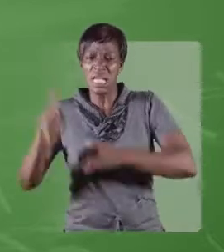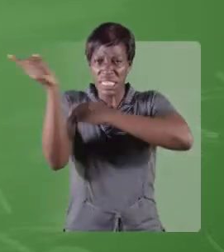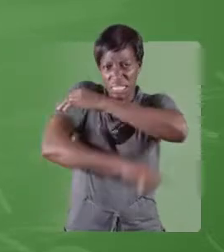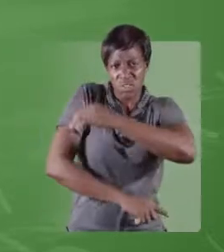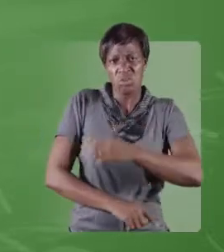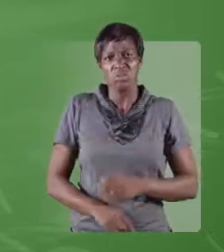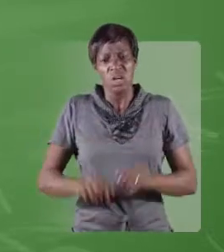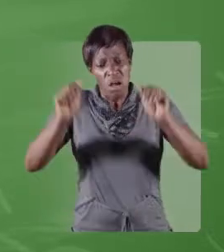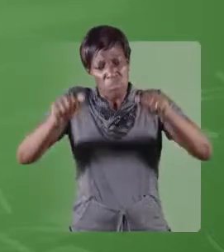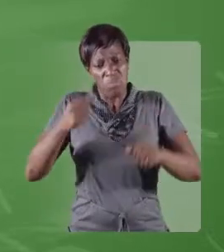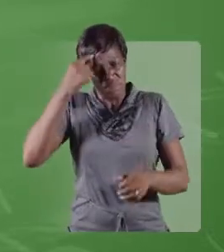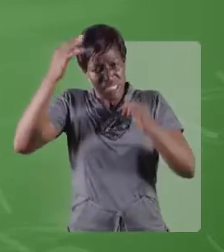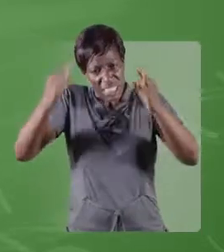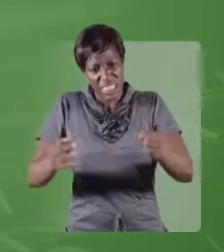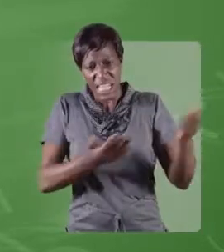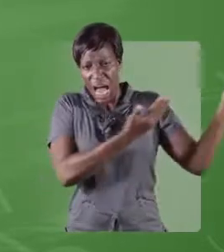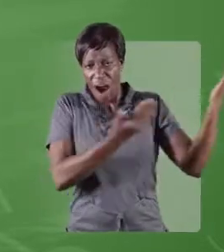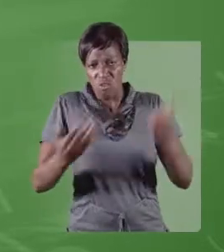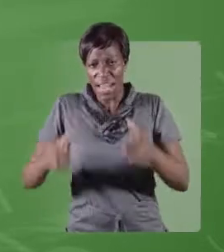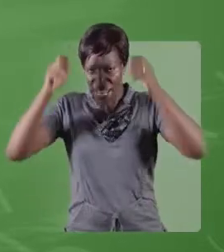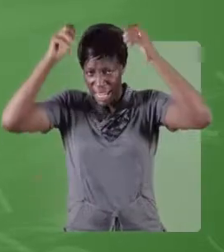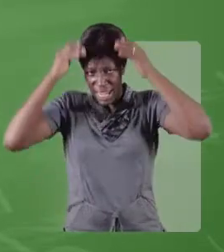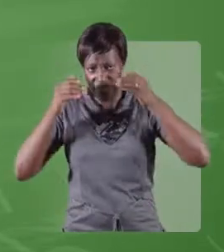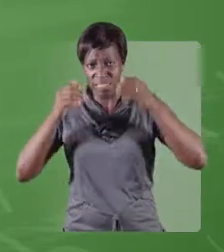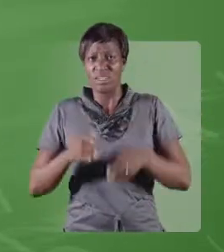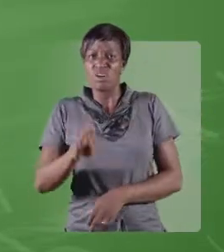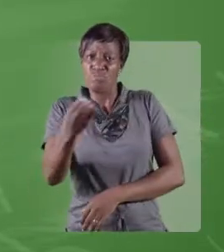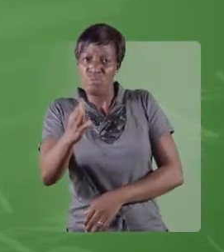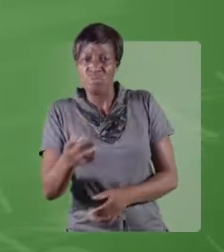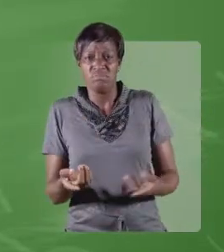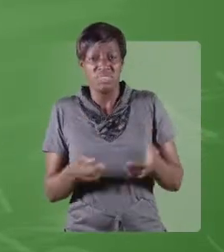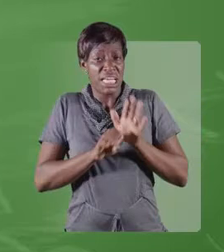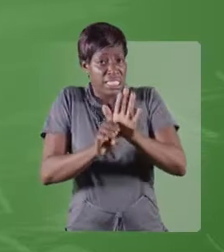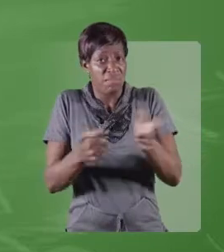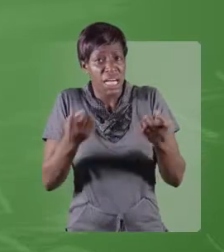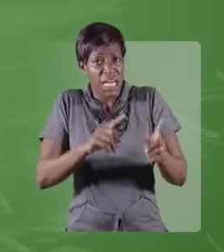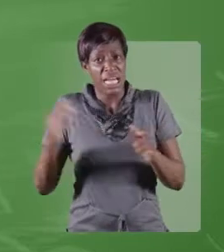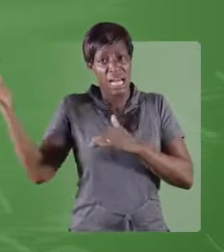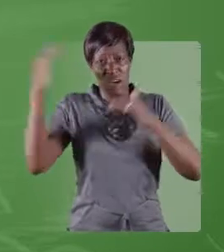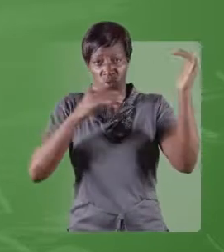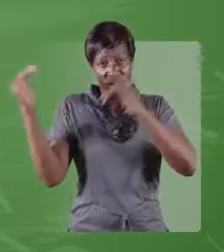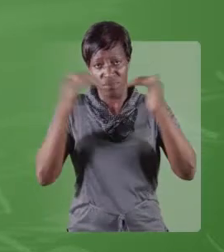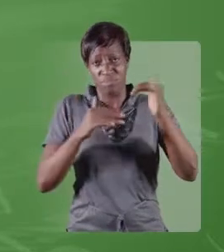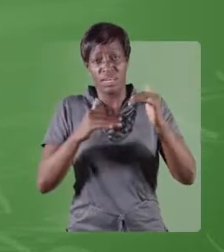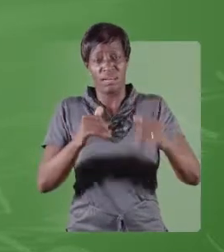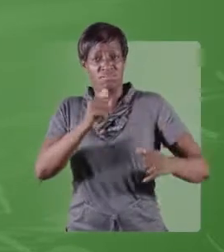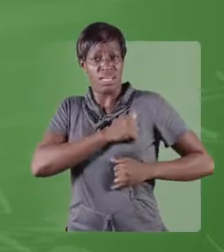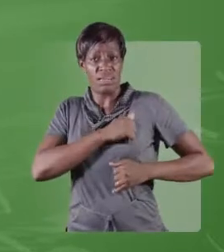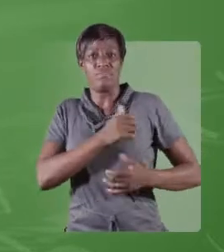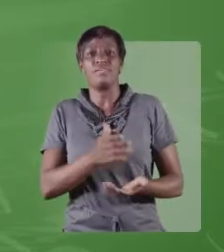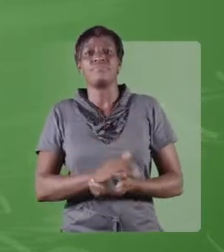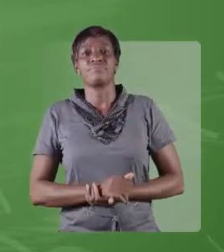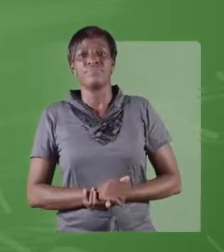de l'envoi de casques bleus lorsqu'il y a un conflit armé, par exemple. Ces décisions